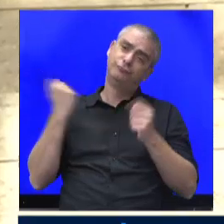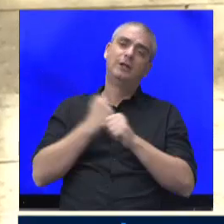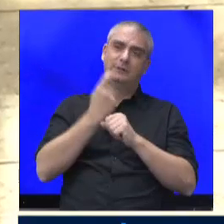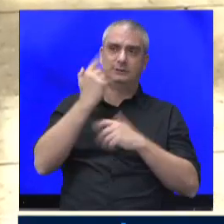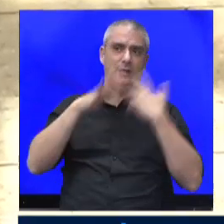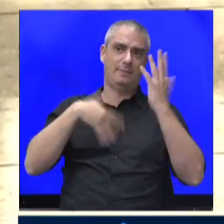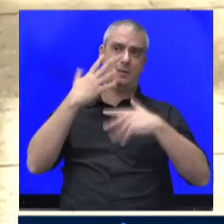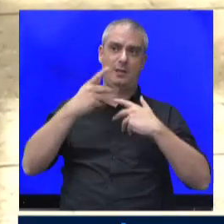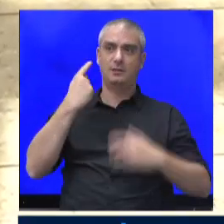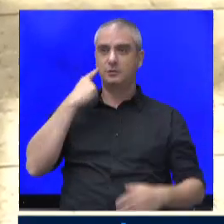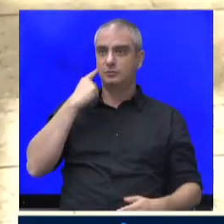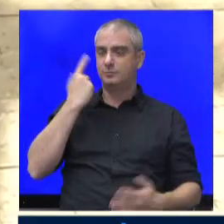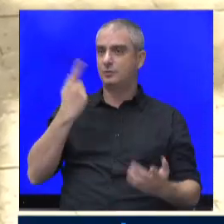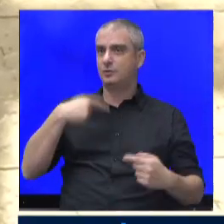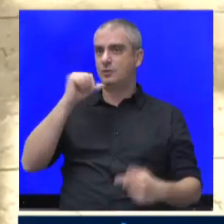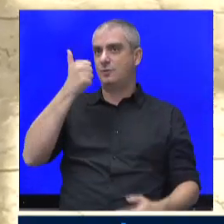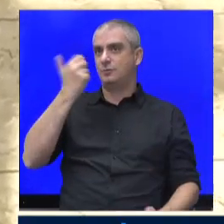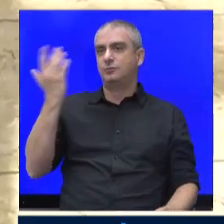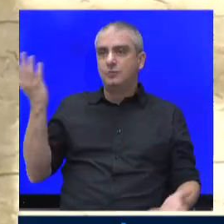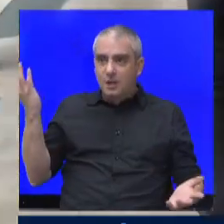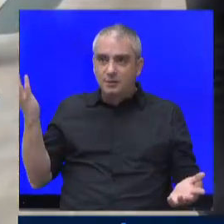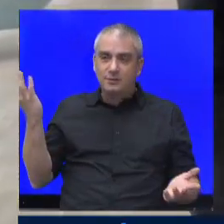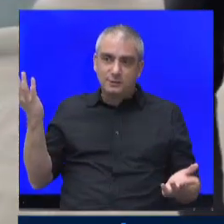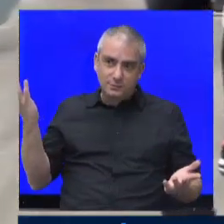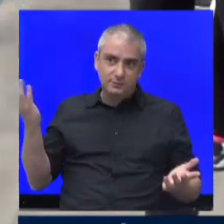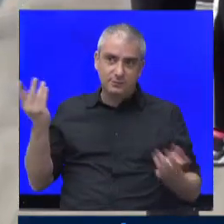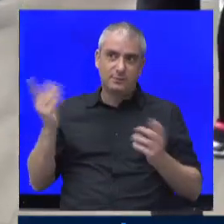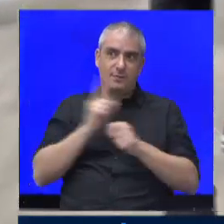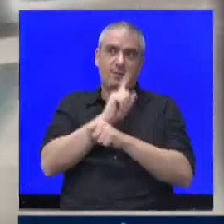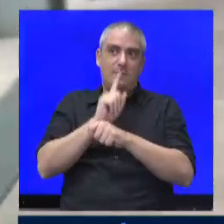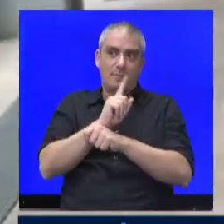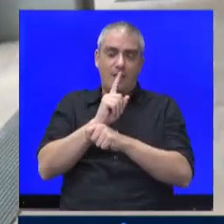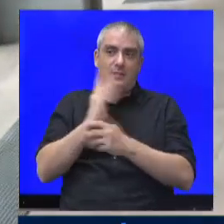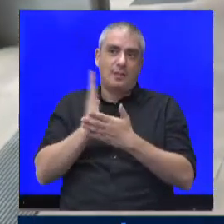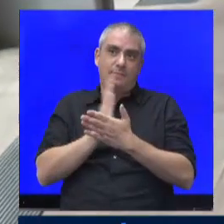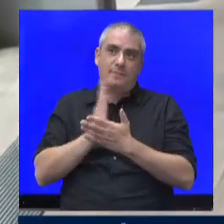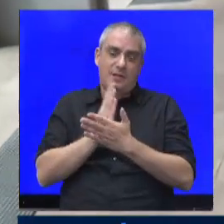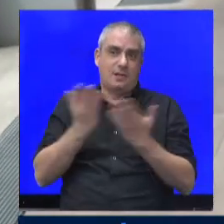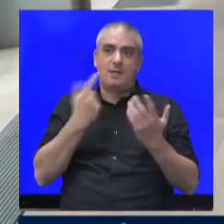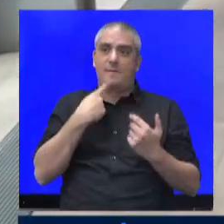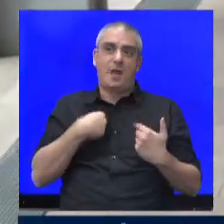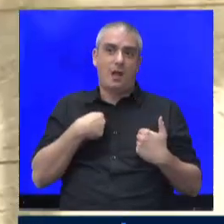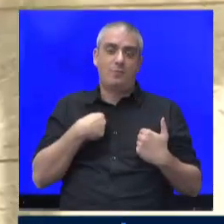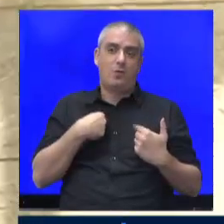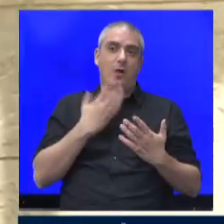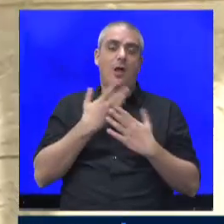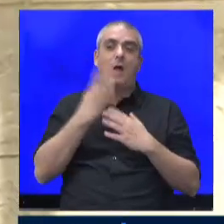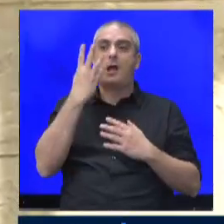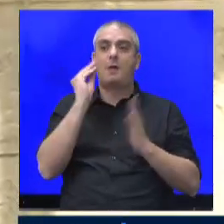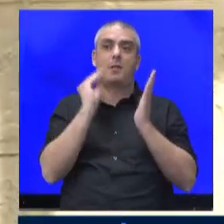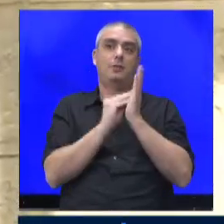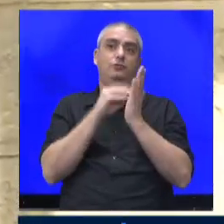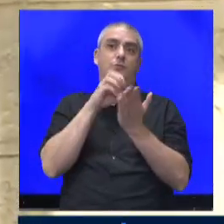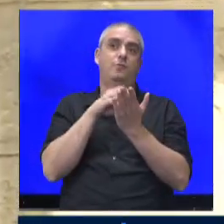יום ראשון, וזה בינתיים מתארגנים. הם אמרו שרק 4 נרשמו באתר,